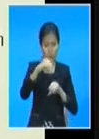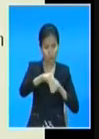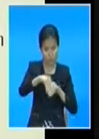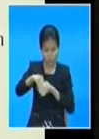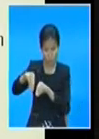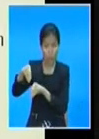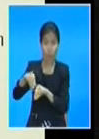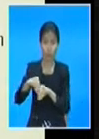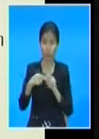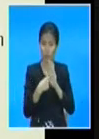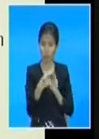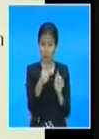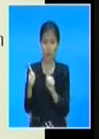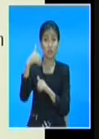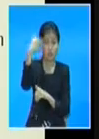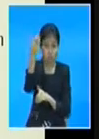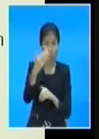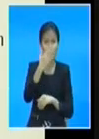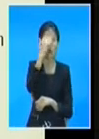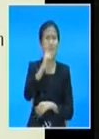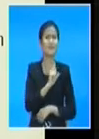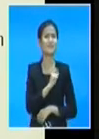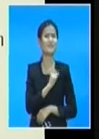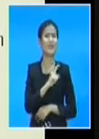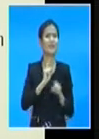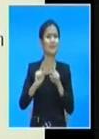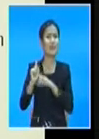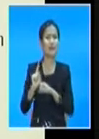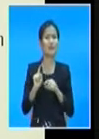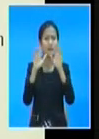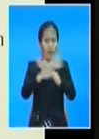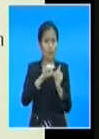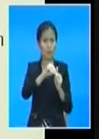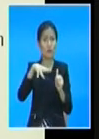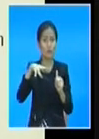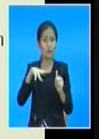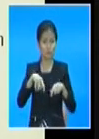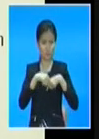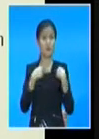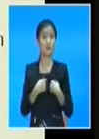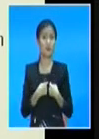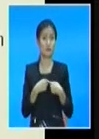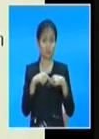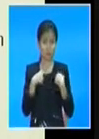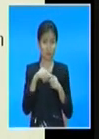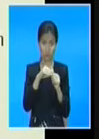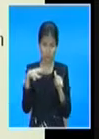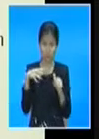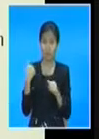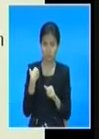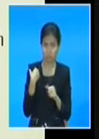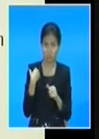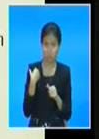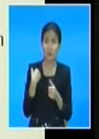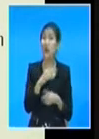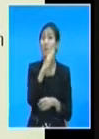ราะว่าทุกศาสนาเนี่ยเป็นผู้นำจิตวิญญาณถ้าพระนำนะฮะเรียบร้อย